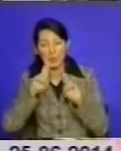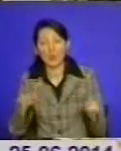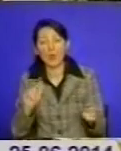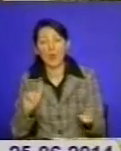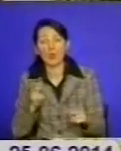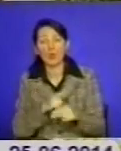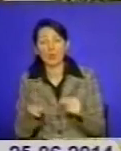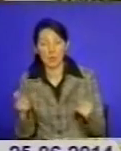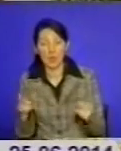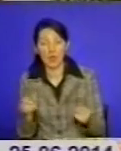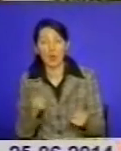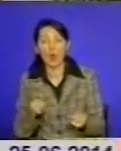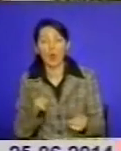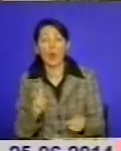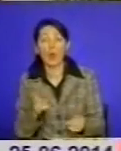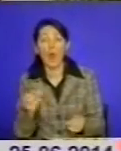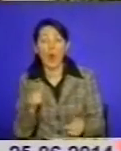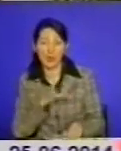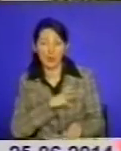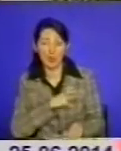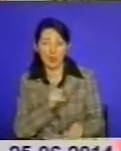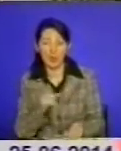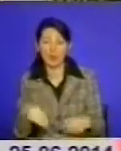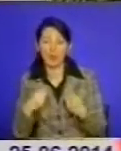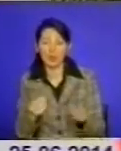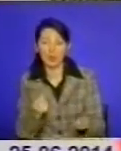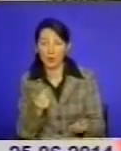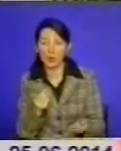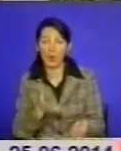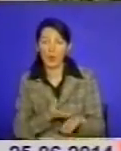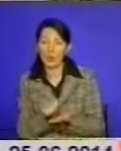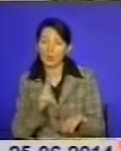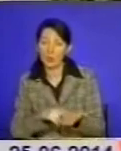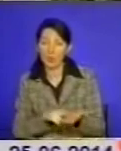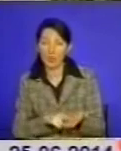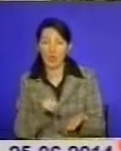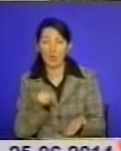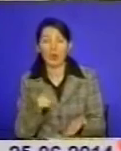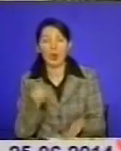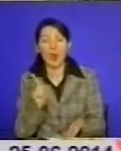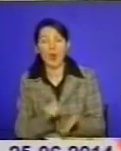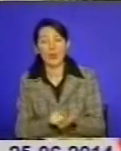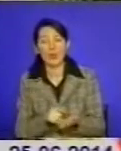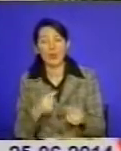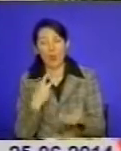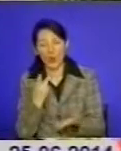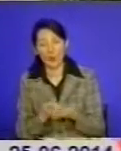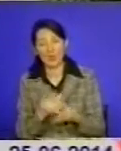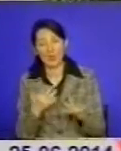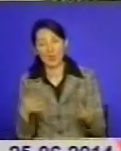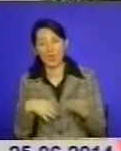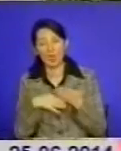вони збагачували. Люди здають ці гроші, платять податки, і вони повинні у вигляді різних